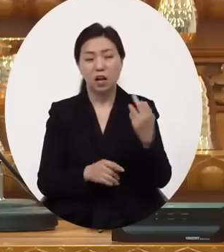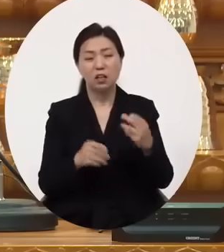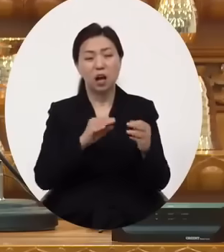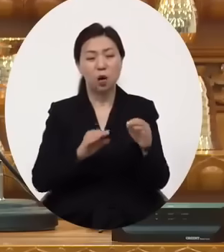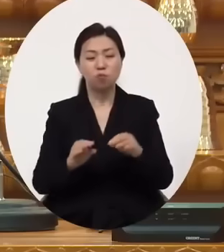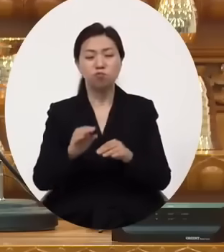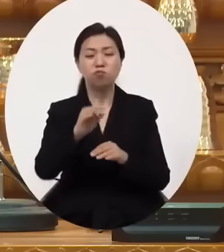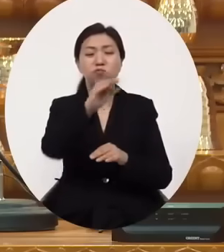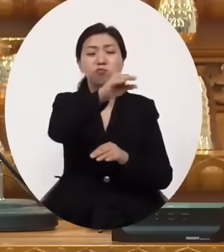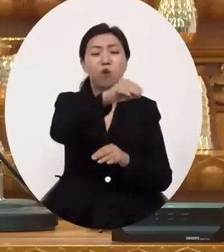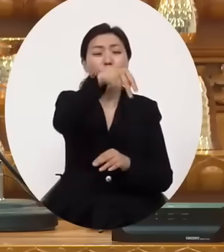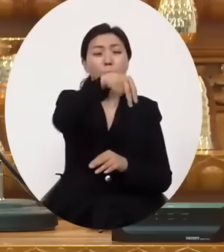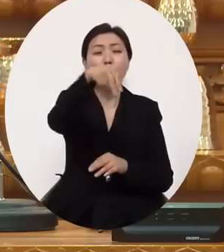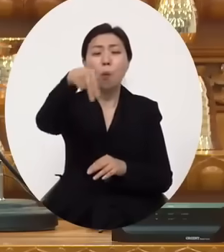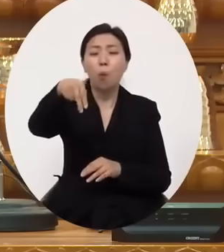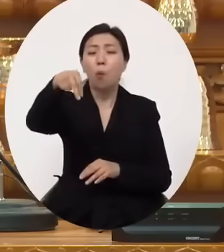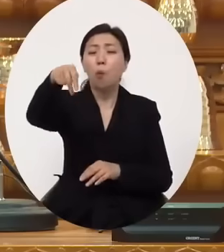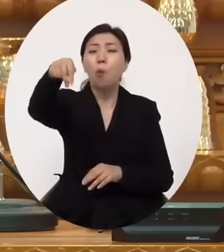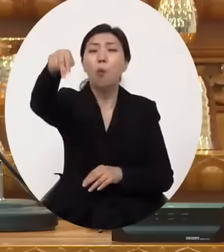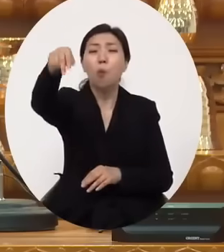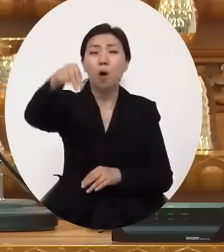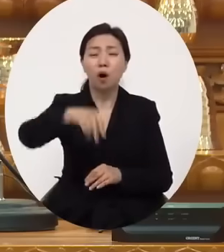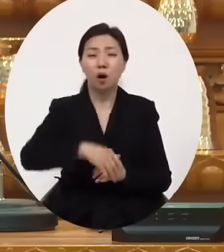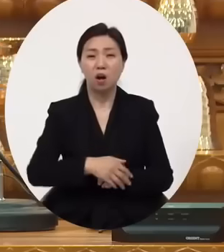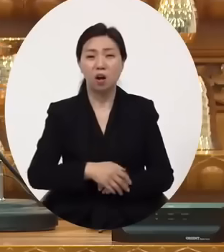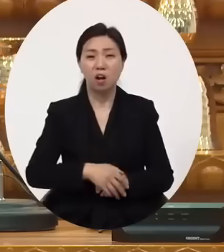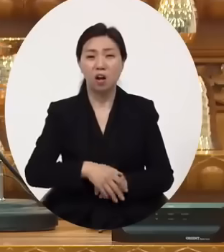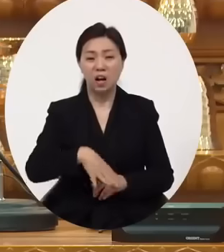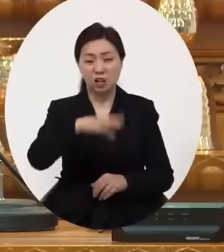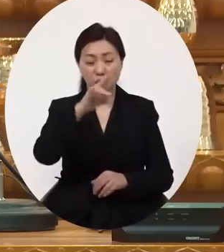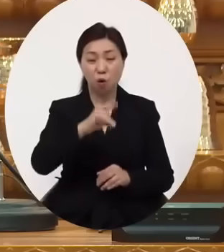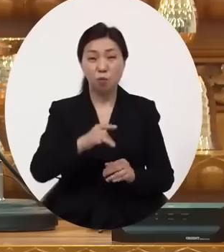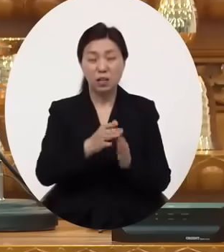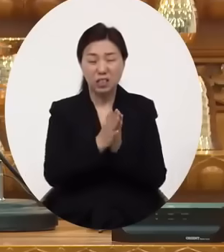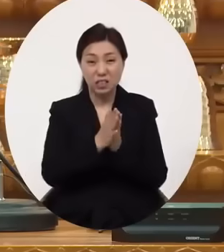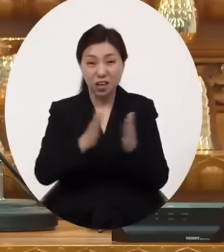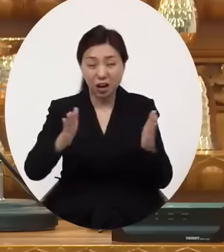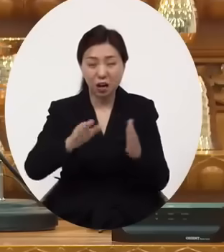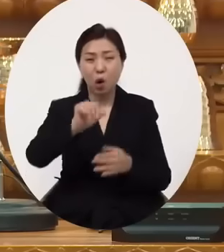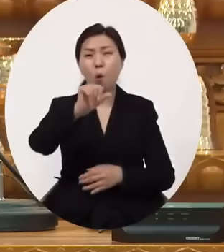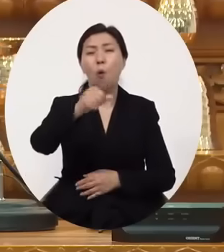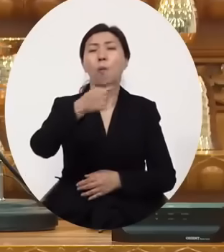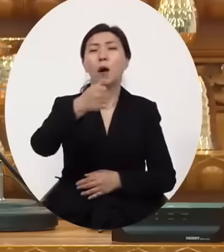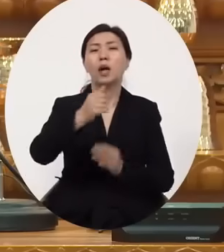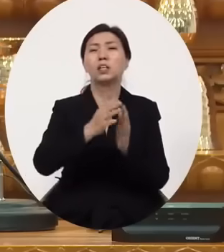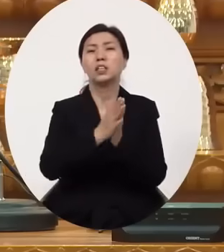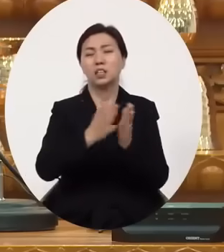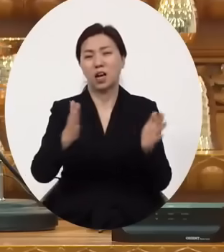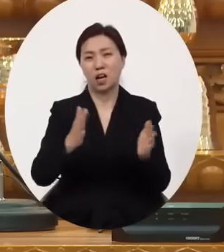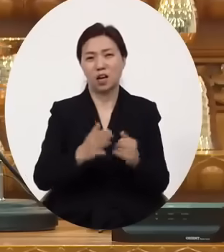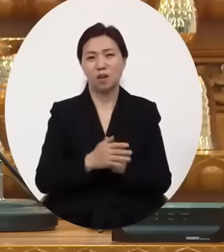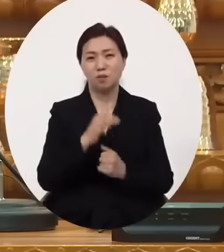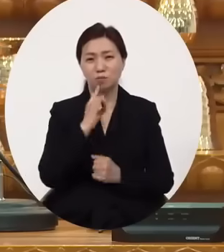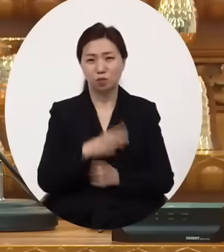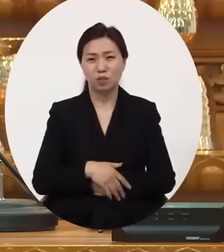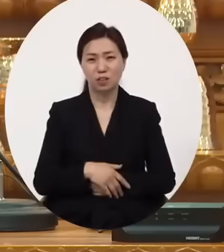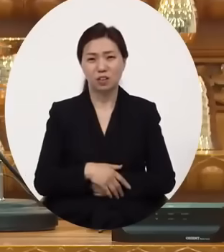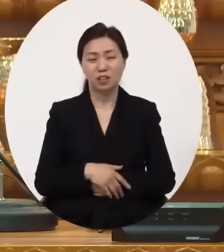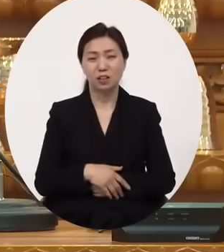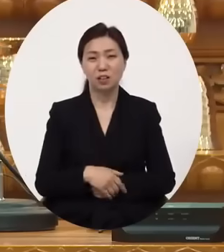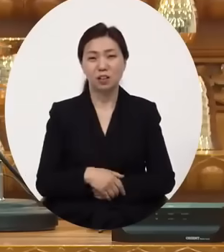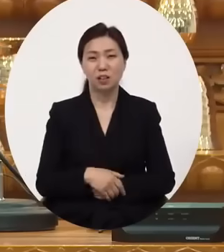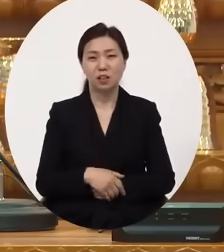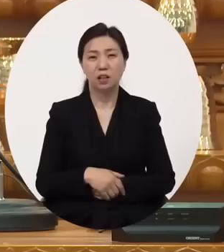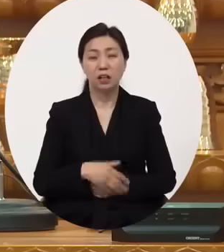차 타고 가 내려가 등산하면 그 말이 1000이지 뭐 올 출발이 벌써 500 지점이 되니까 500m 산 올라가는